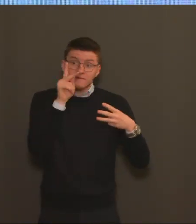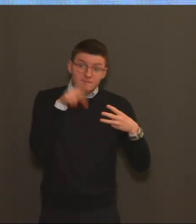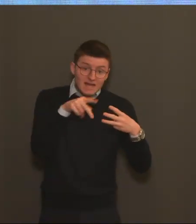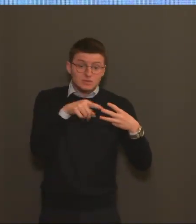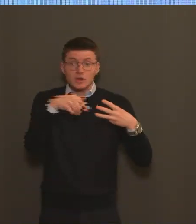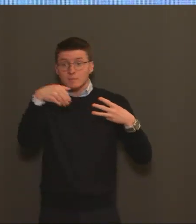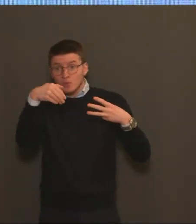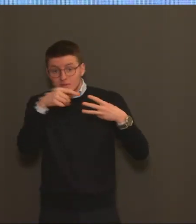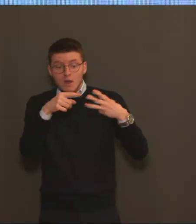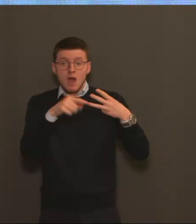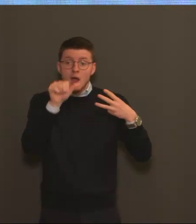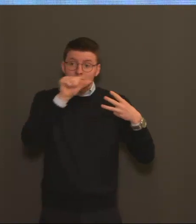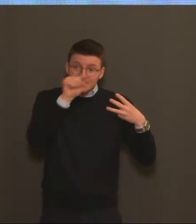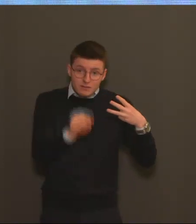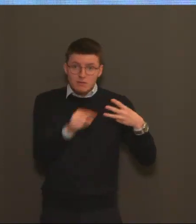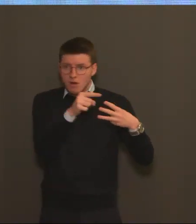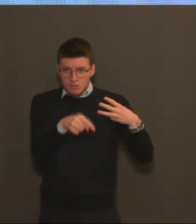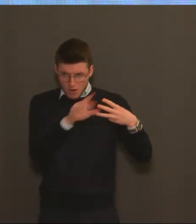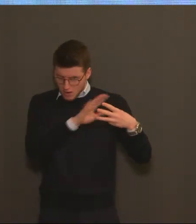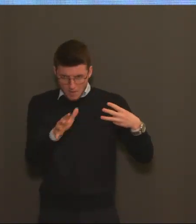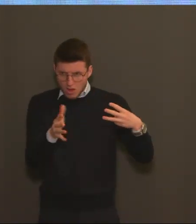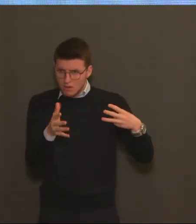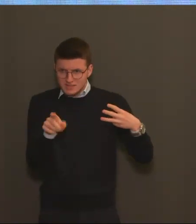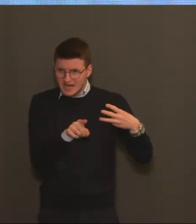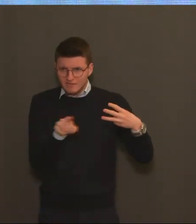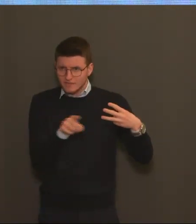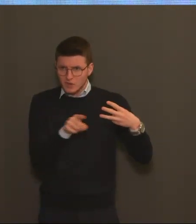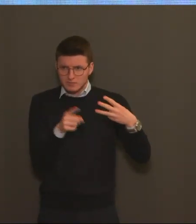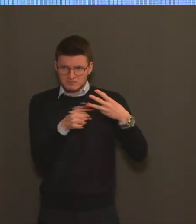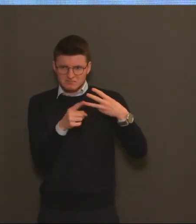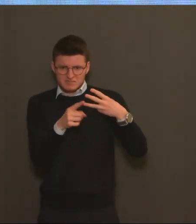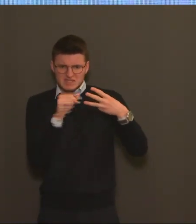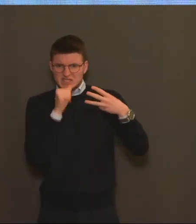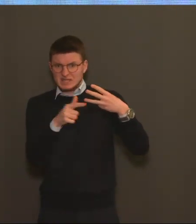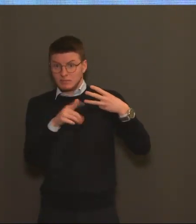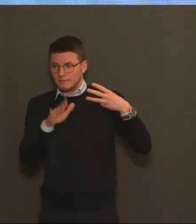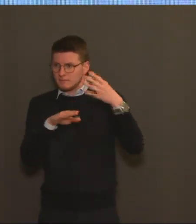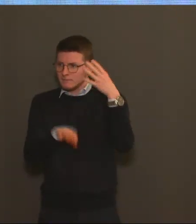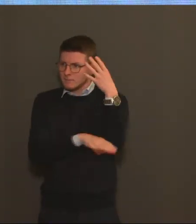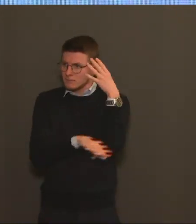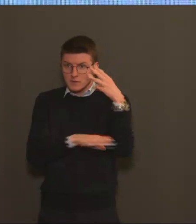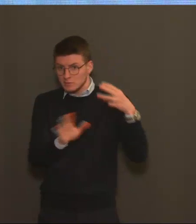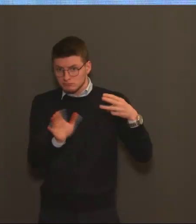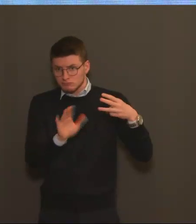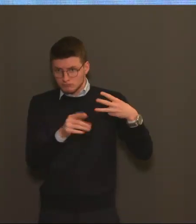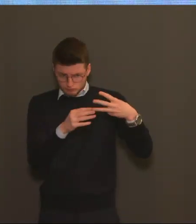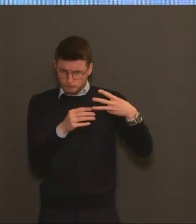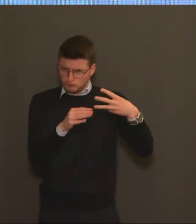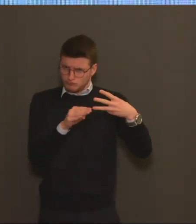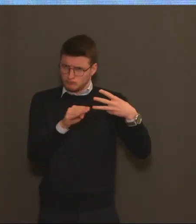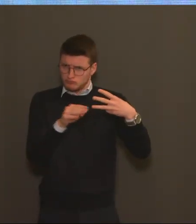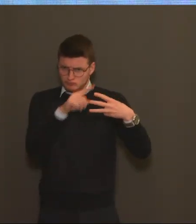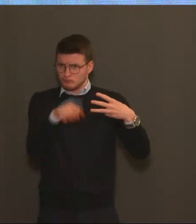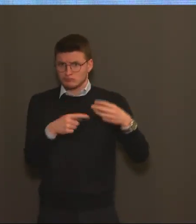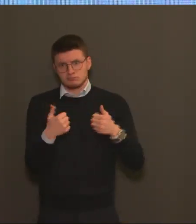goed. AstraZeneca doet helemaal niet onder voor de RNA-vaccins. Dat zijn heel belangrijke data, heel belangrijke